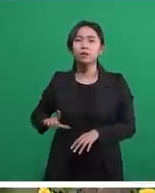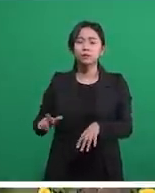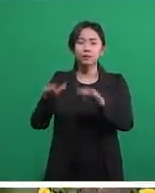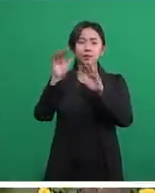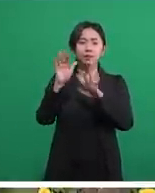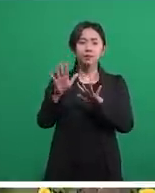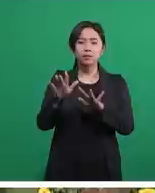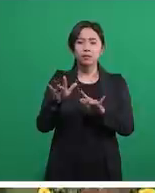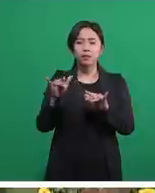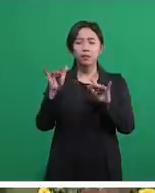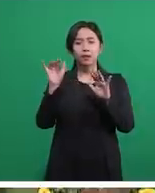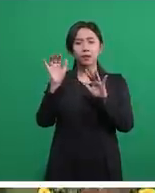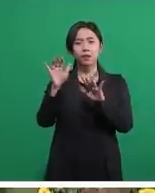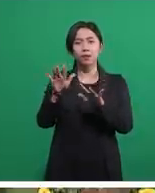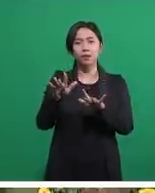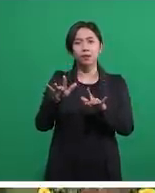Tuhan